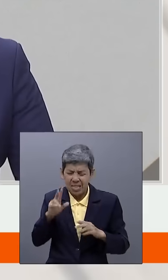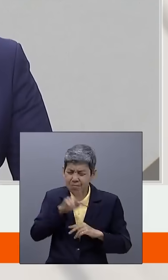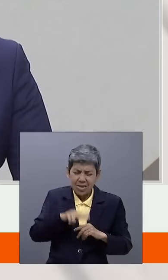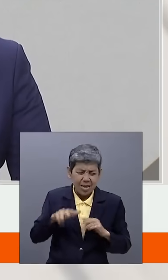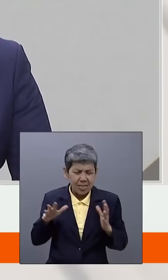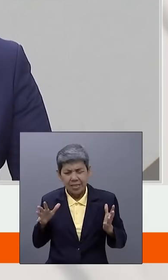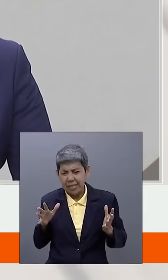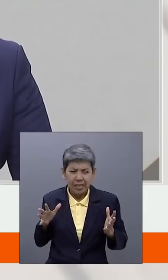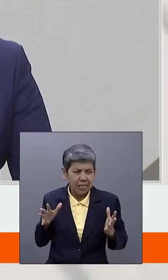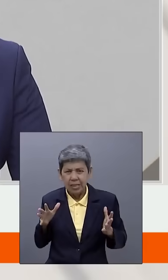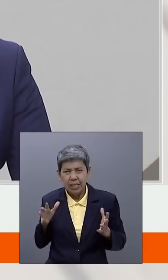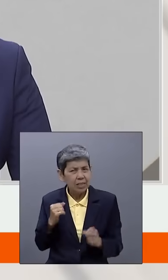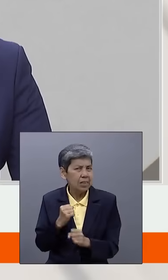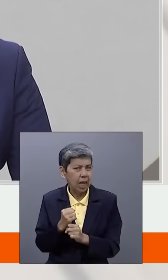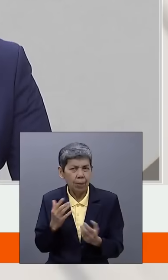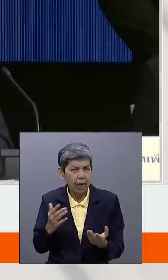ของฝั่งเพื่อไทยในเวลานี้นะคะ